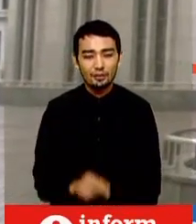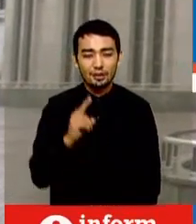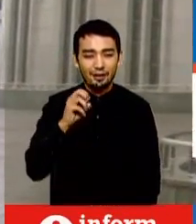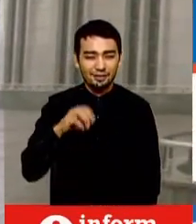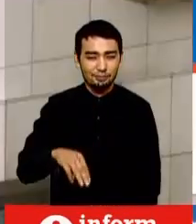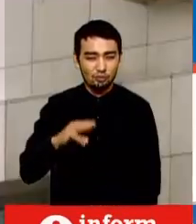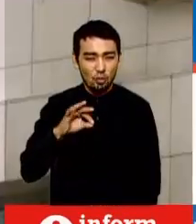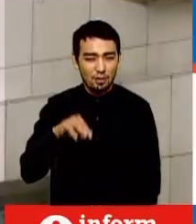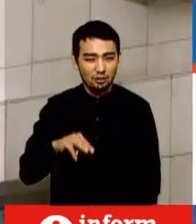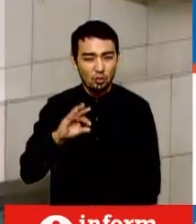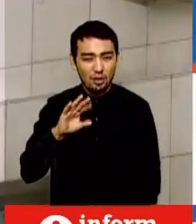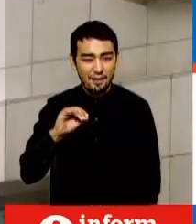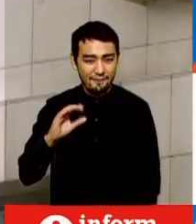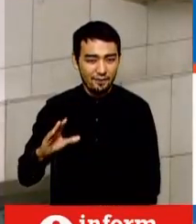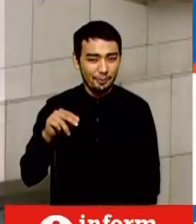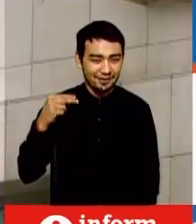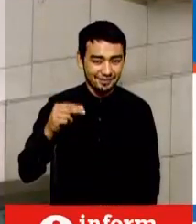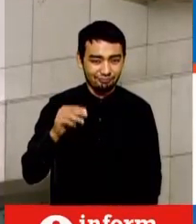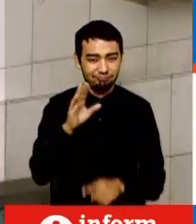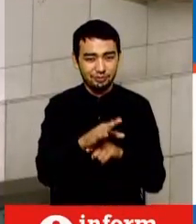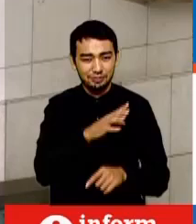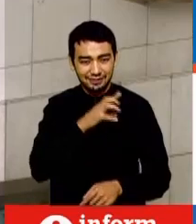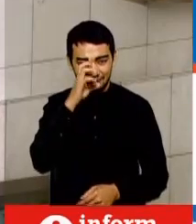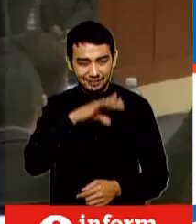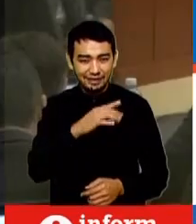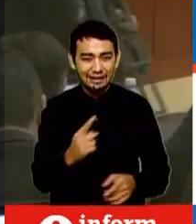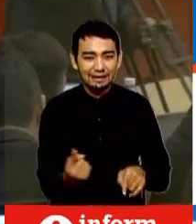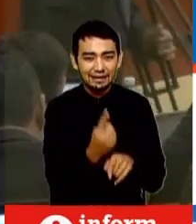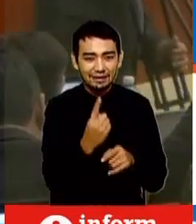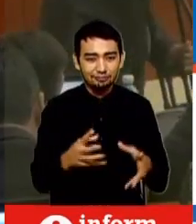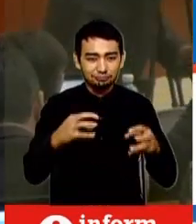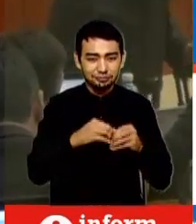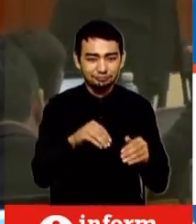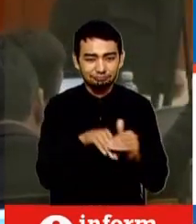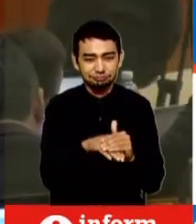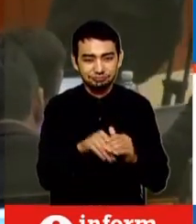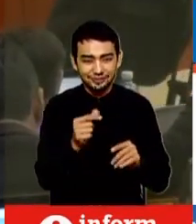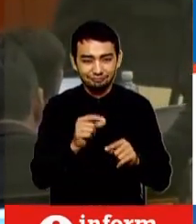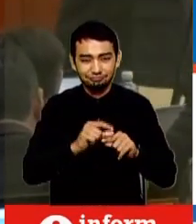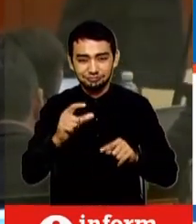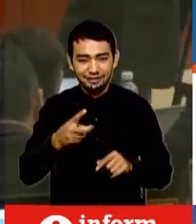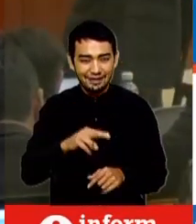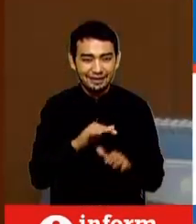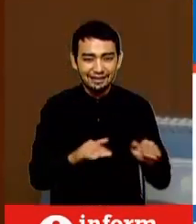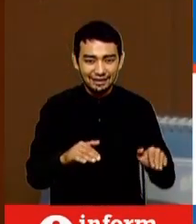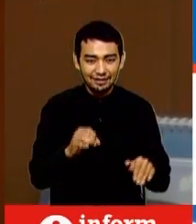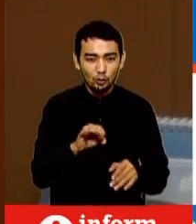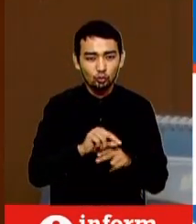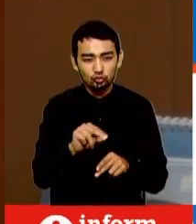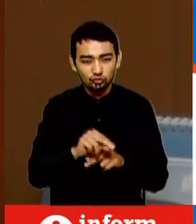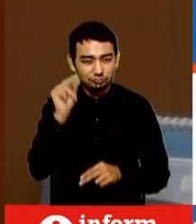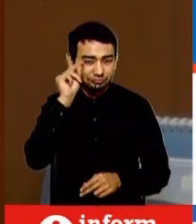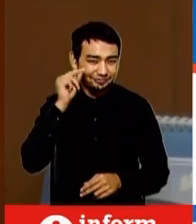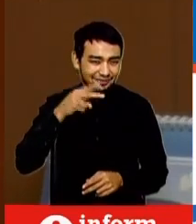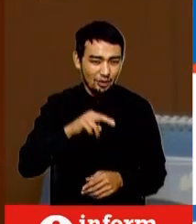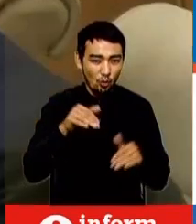Касым-Жомарт Токаев поручил запустить в стране единую добровольную накопительную систему «Келешек». Собирать деньги на обучение ребенка